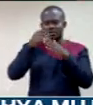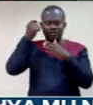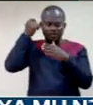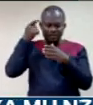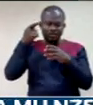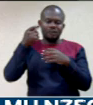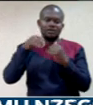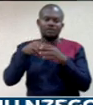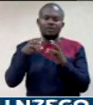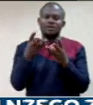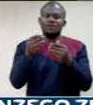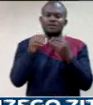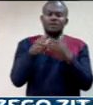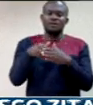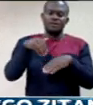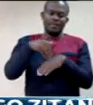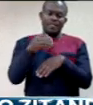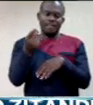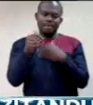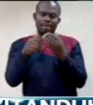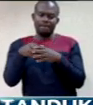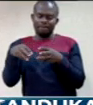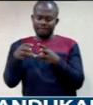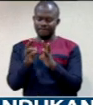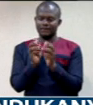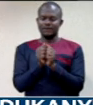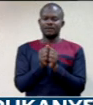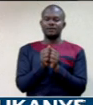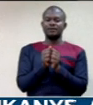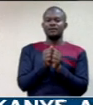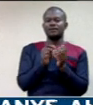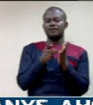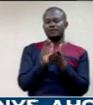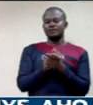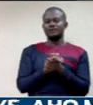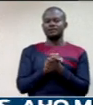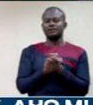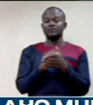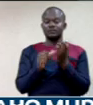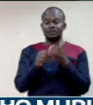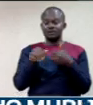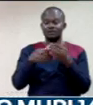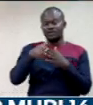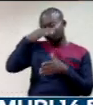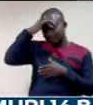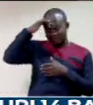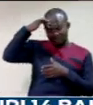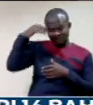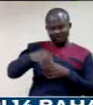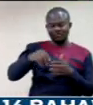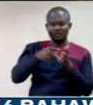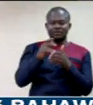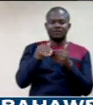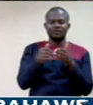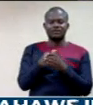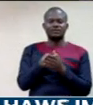bworoshye abantu bakajya bohereza amafaranga muri ubwo buryo bakarangura. Ku kibazo cyo ko hari abashobora kuremererwa no kwishyura ubukode cyangwa